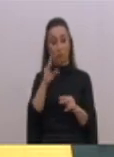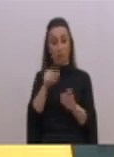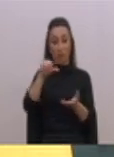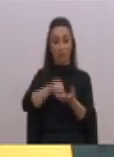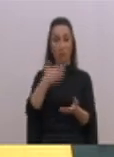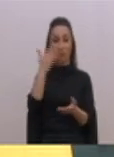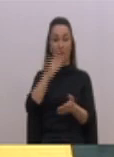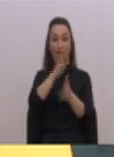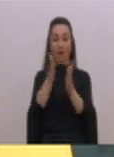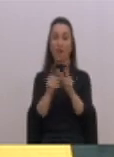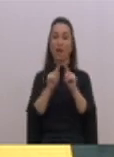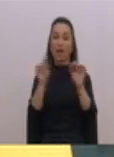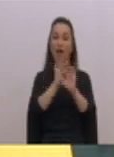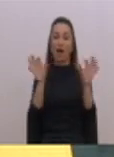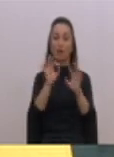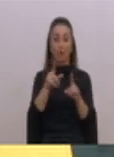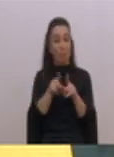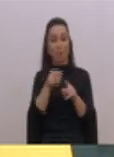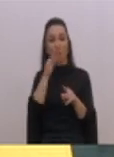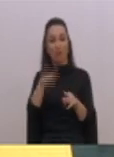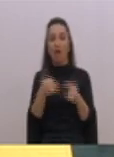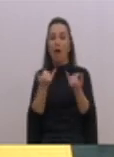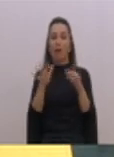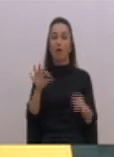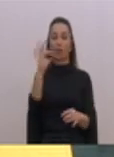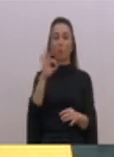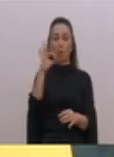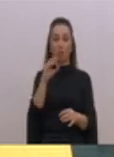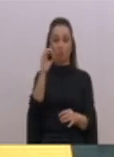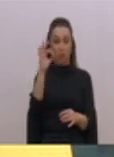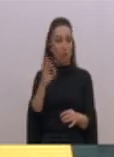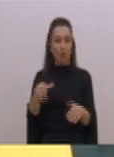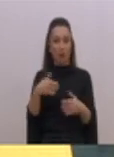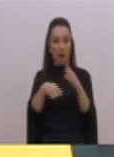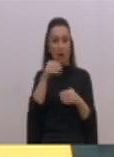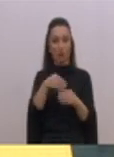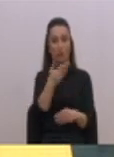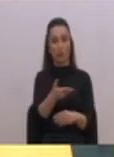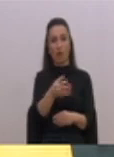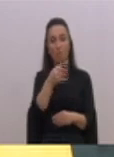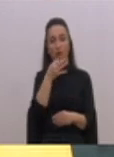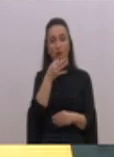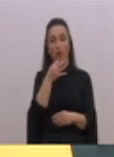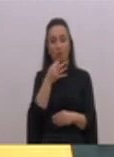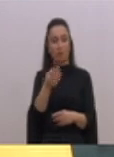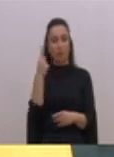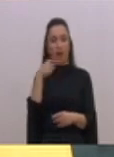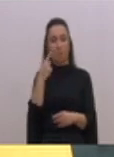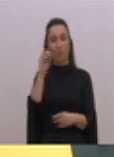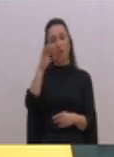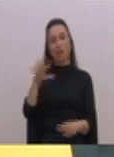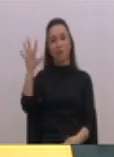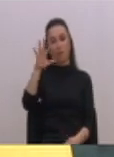გამოდიხართ და ამ ყველაფერს ხადაგებთ, მე ნუგიკვირთ, რომ 0%-ს იღებთ არჩევნებში. და მე ნუწუწუნებთ ევროპაში, რომ